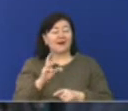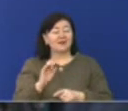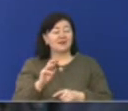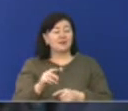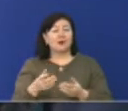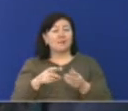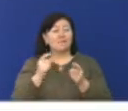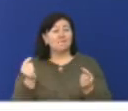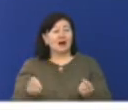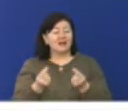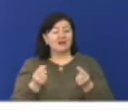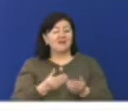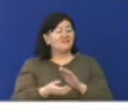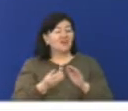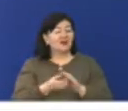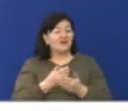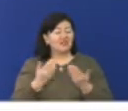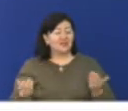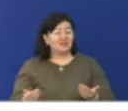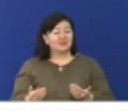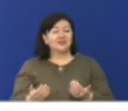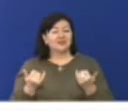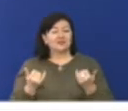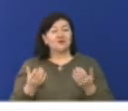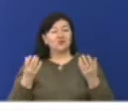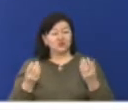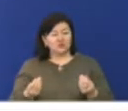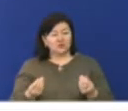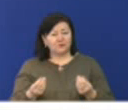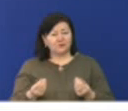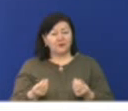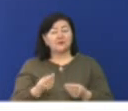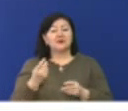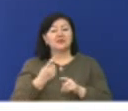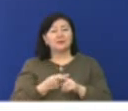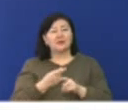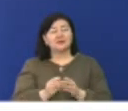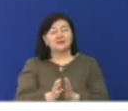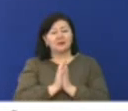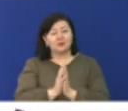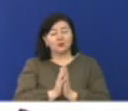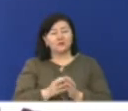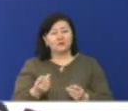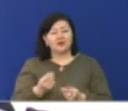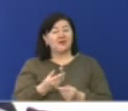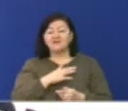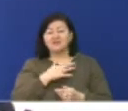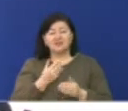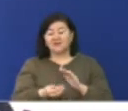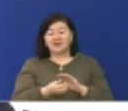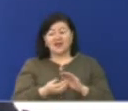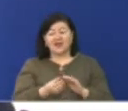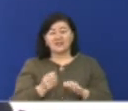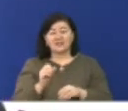явно недостаточно. Я считаю, что этого мало сегодня. Значит, так, мы сегодня дополнительно, наших средств не хватает на вывоз снега. Там